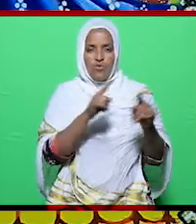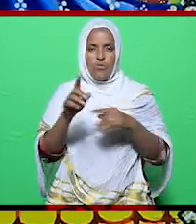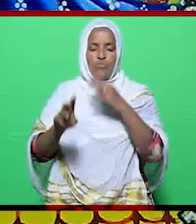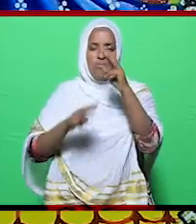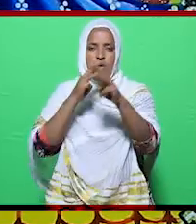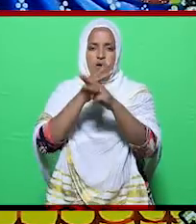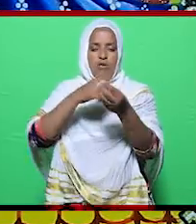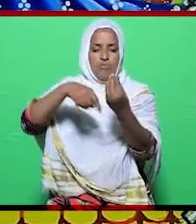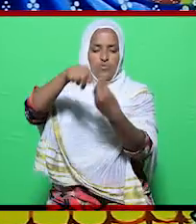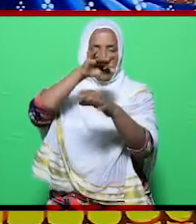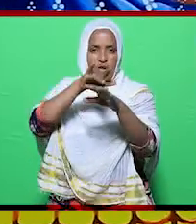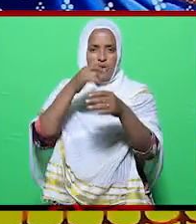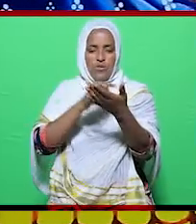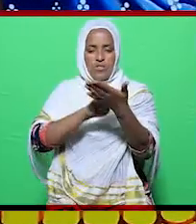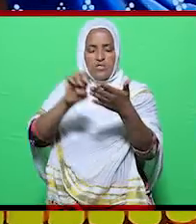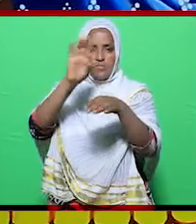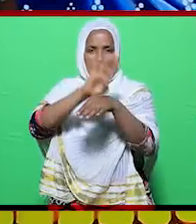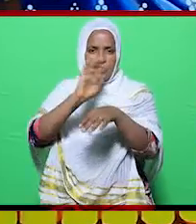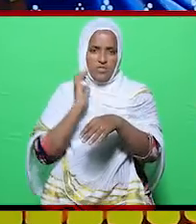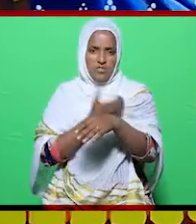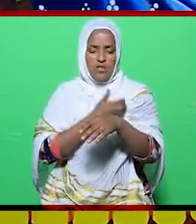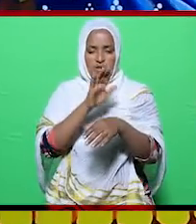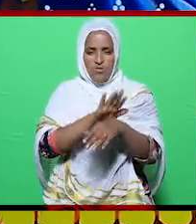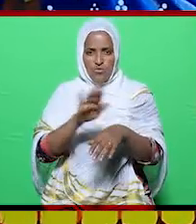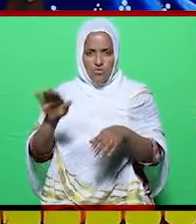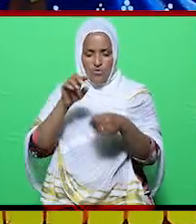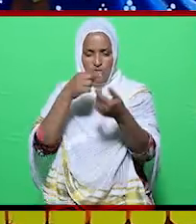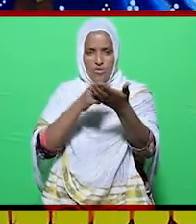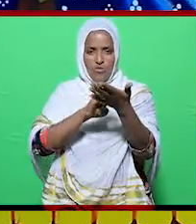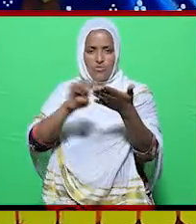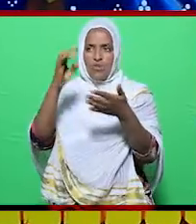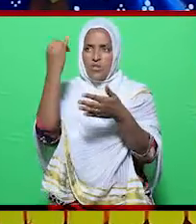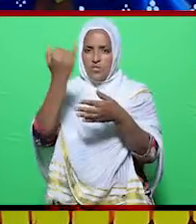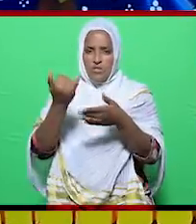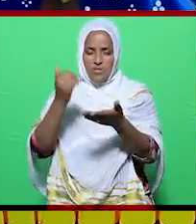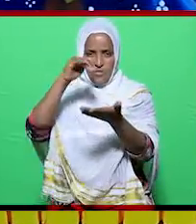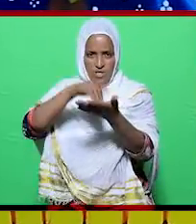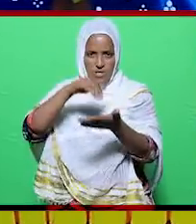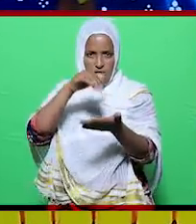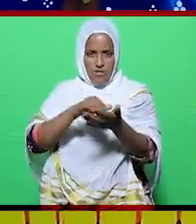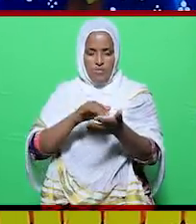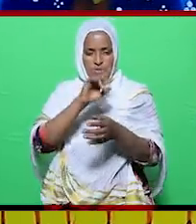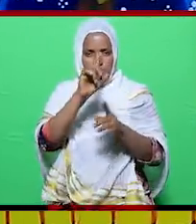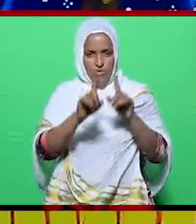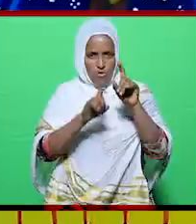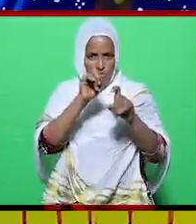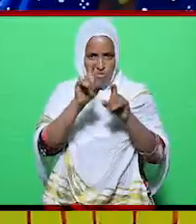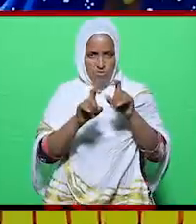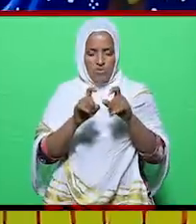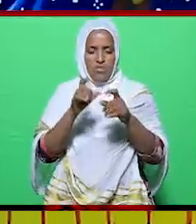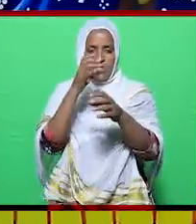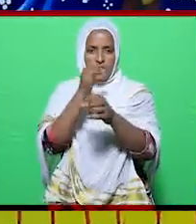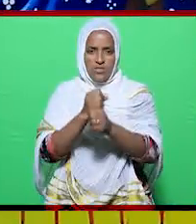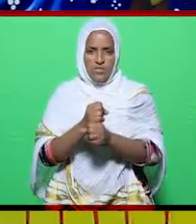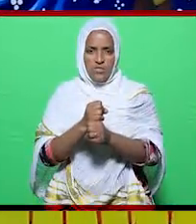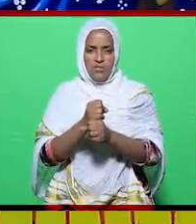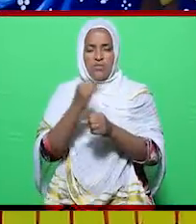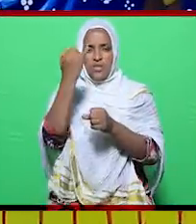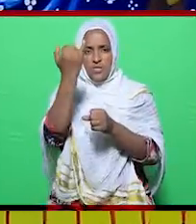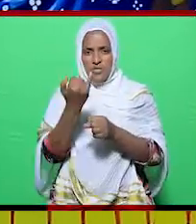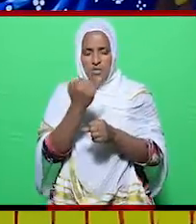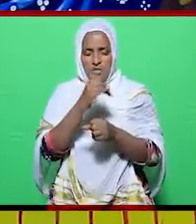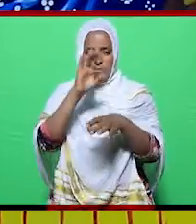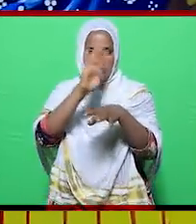አስመለከተናችሁ። አሁን ደግሞ በአለም ዙሪያ ያላችሁ የቅድስት ቤተክርስቲያናችን ልጆች ስለ ቅዱሳት ሥዕላት በተደጋጋሚ የምትጠይቋቸውን ጥያቄዎች